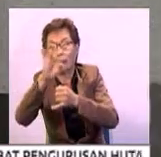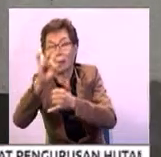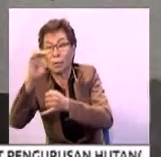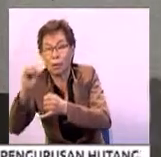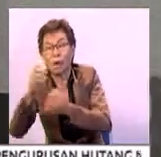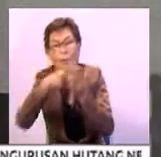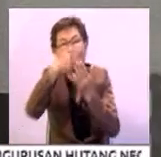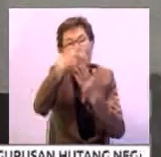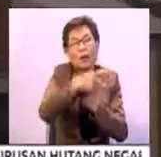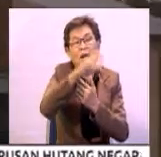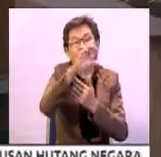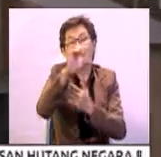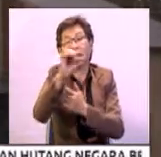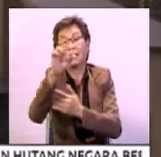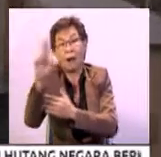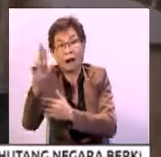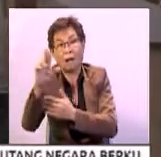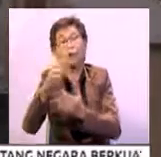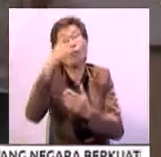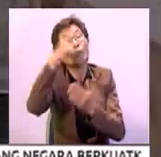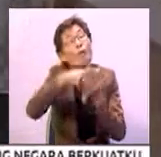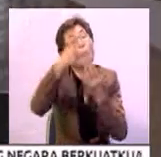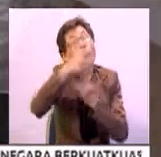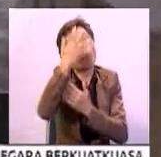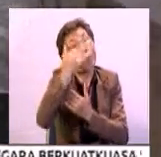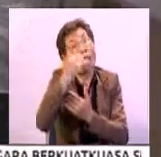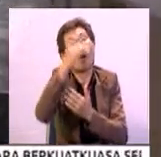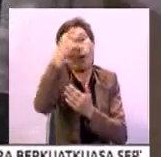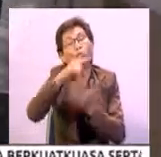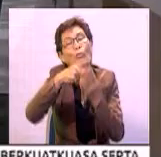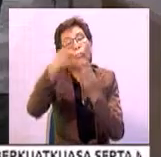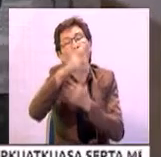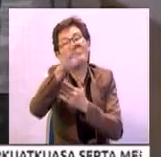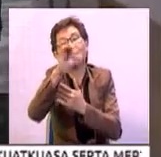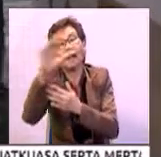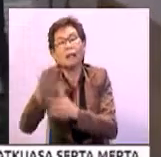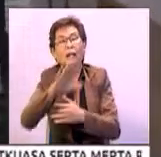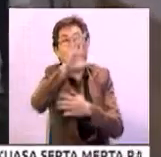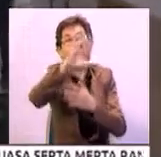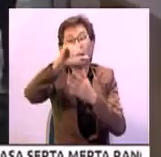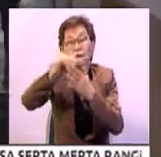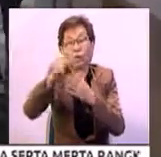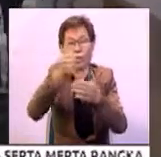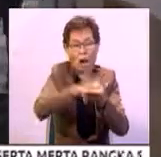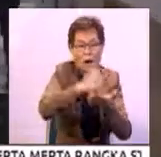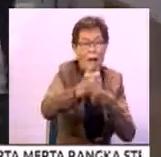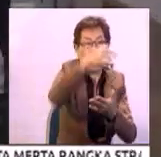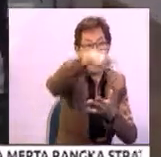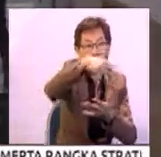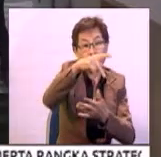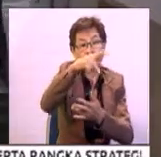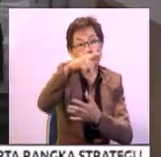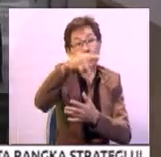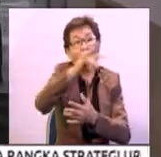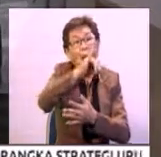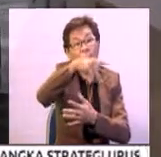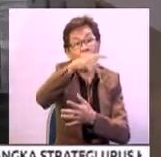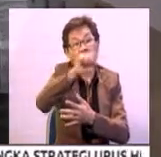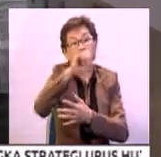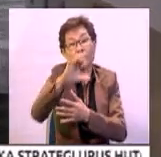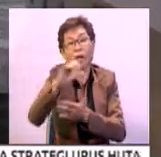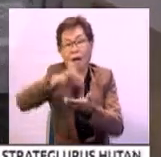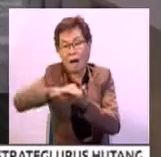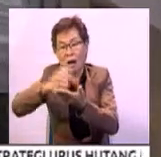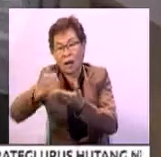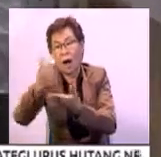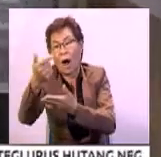program CSR atau tanggungjawab sosial korporat. Sementara 5 juta ringgit dipindahkan dari akaun IPSB ke akaun M-Bank dengan